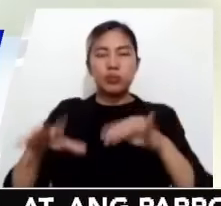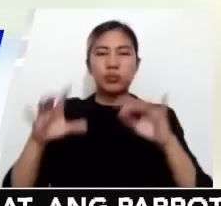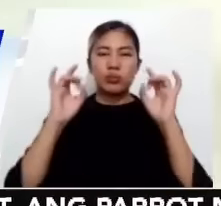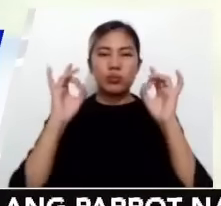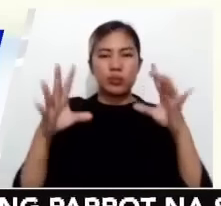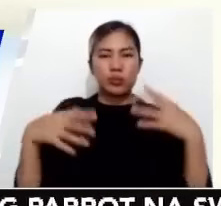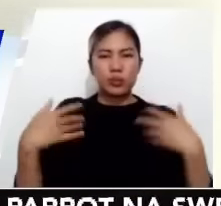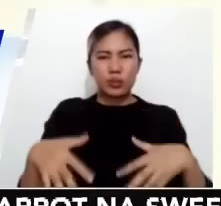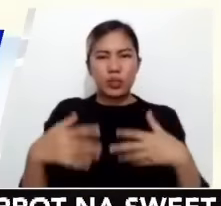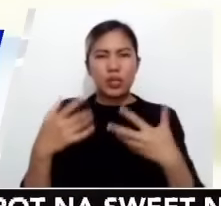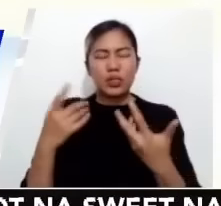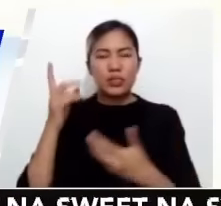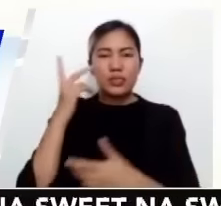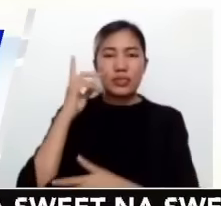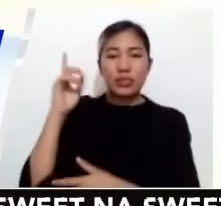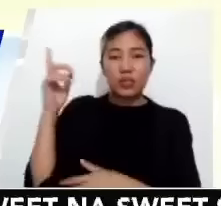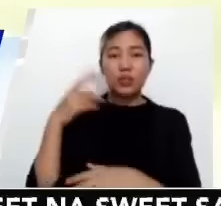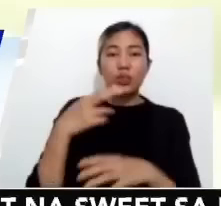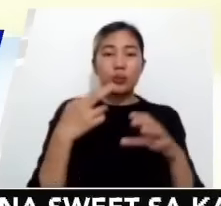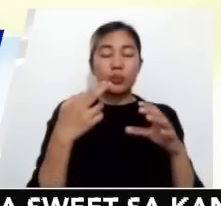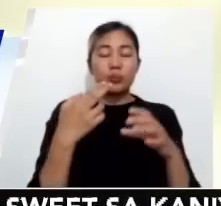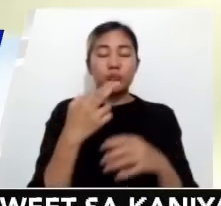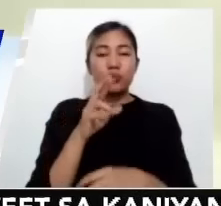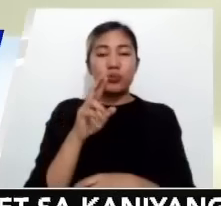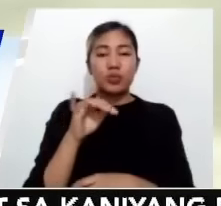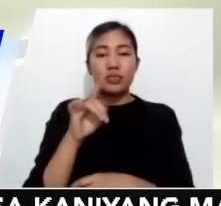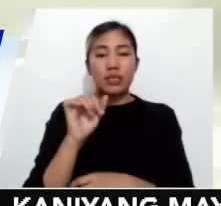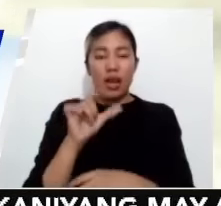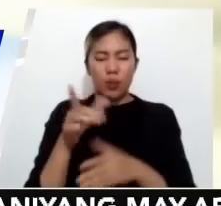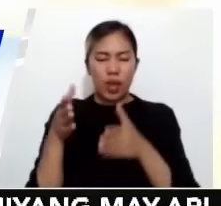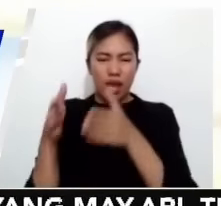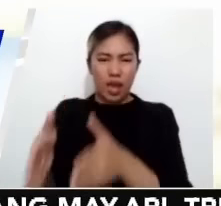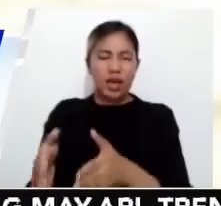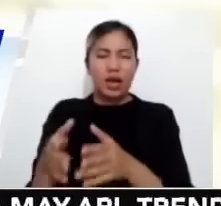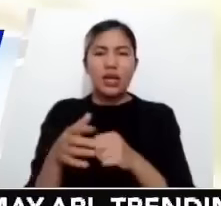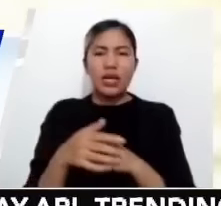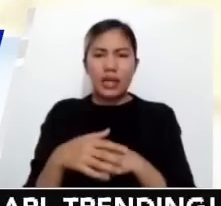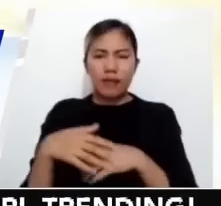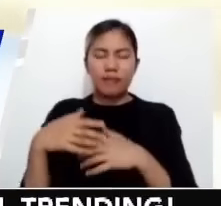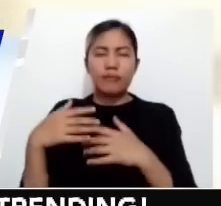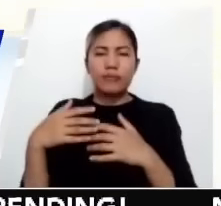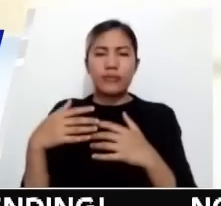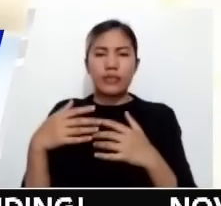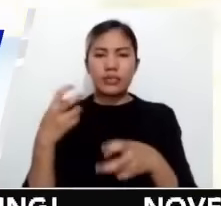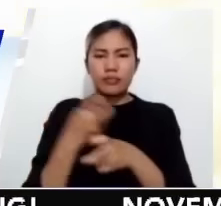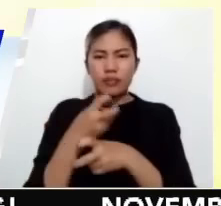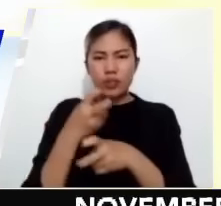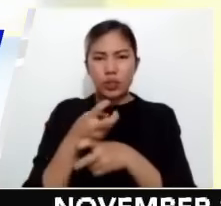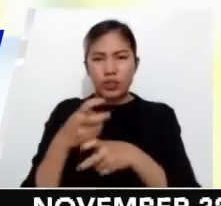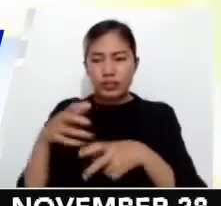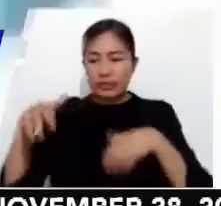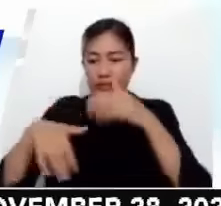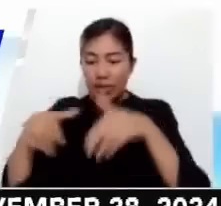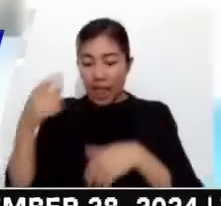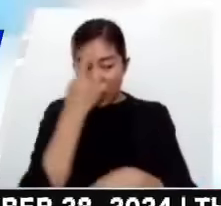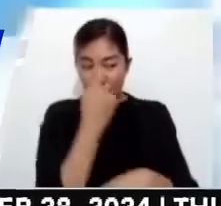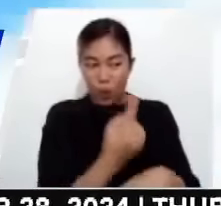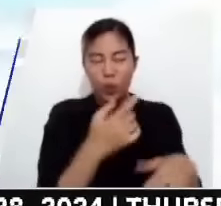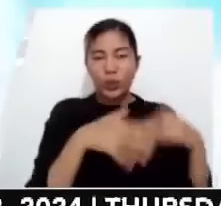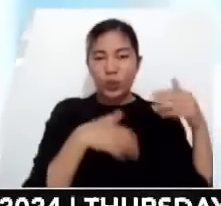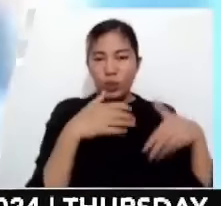ng Rizal Boulevard. Ayon sa investigasyon, nahirapang umahon ang batang walang kasama ng maligo. Ligtas naman siya